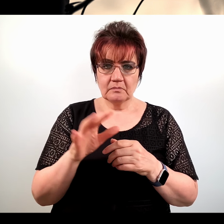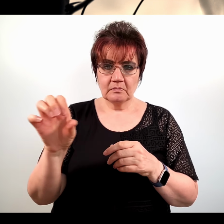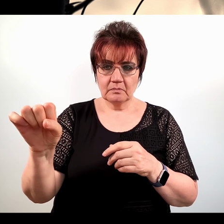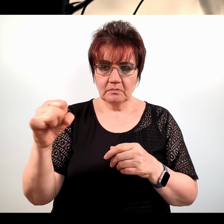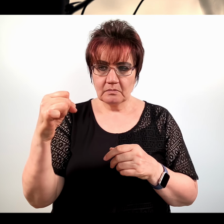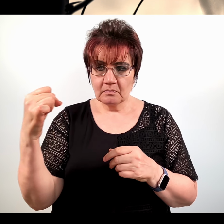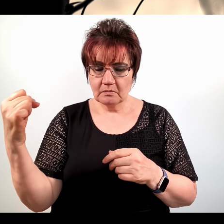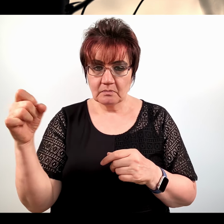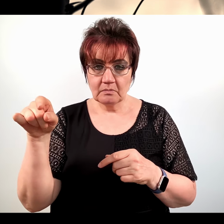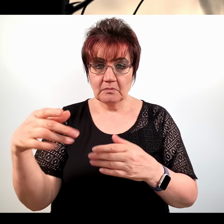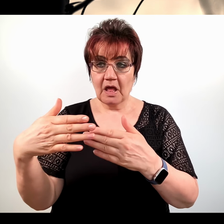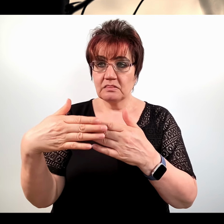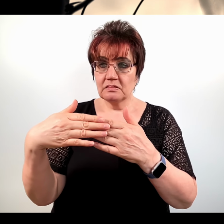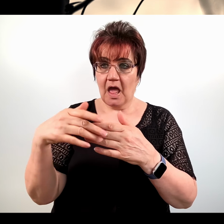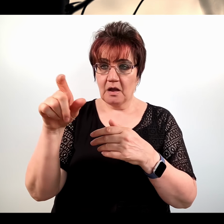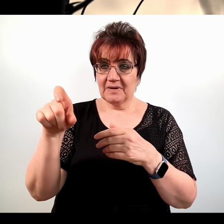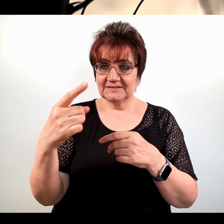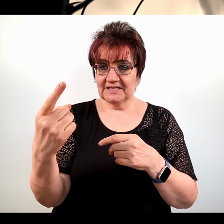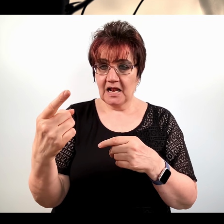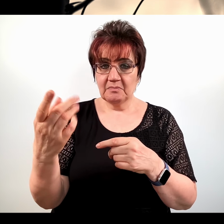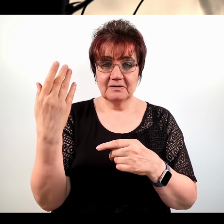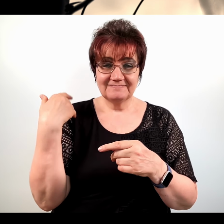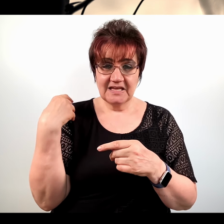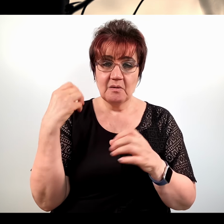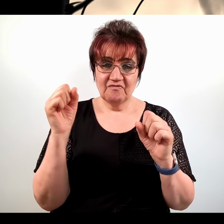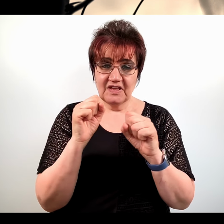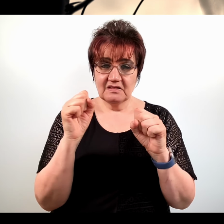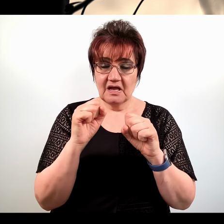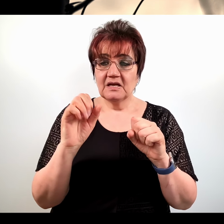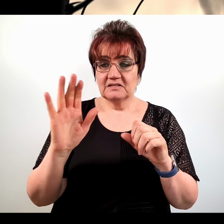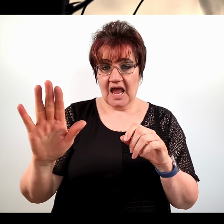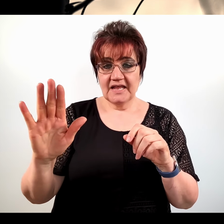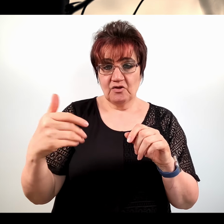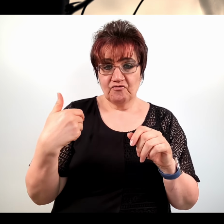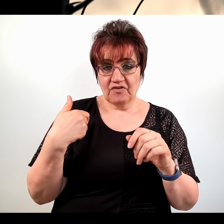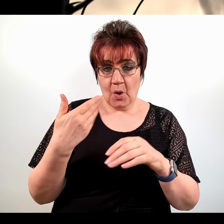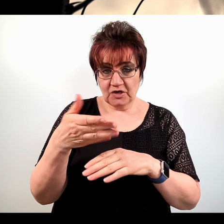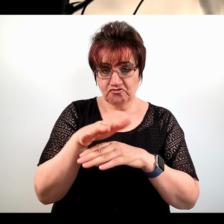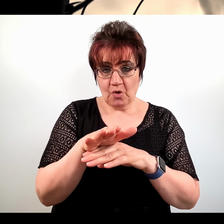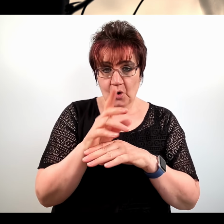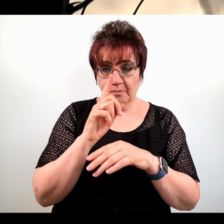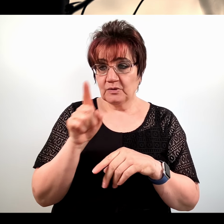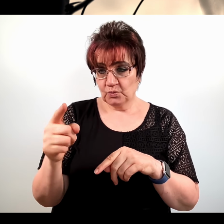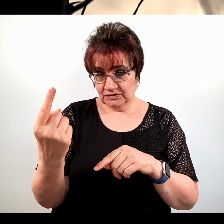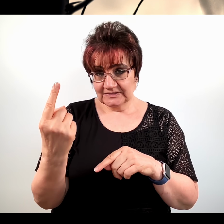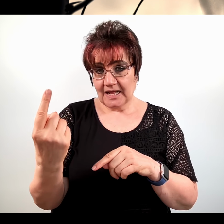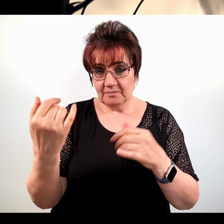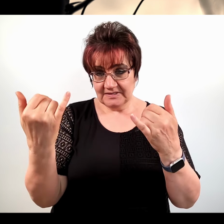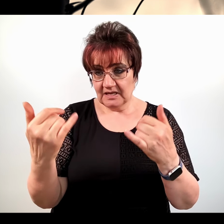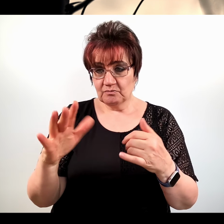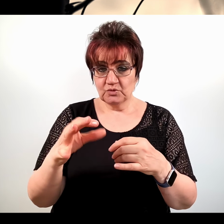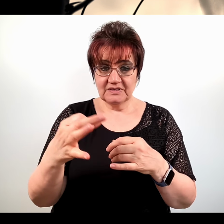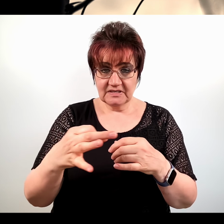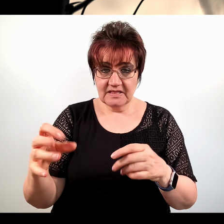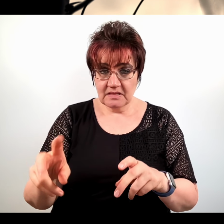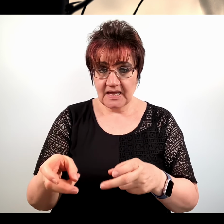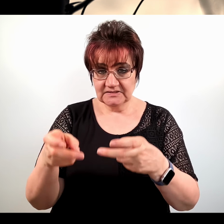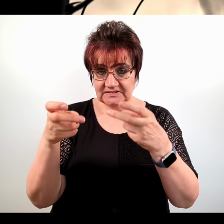Es war der Nachbar, der im Winter seine Frau verloren hatte und nun mit seinen Kindern alleine war.